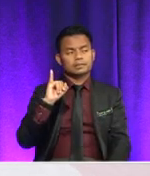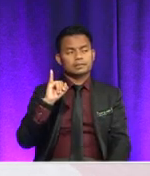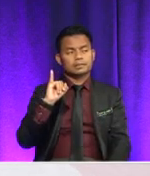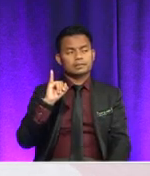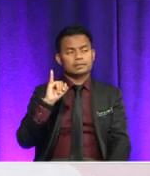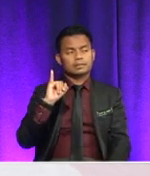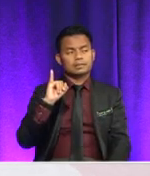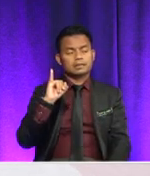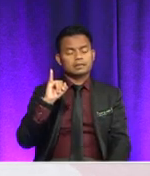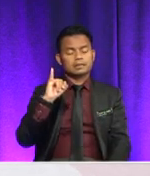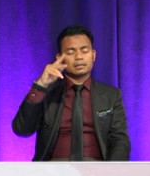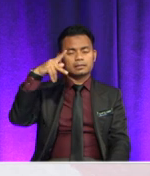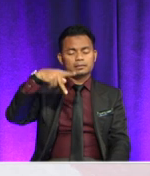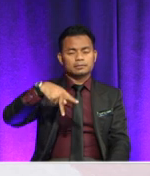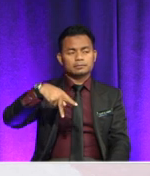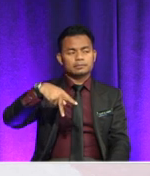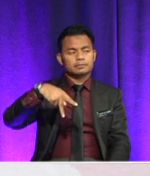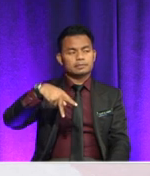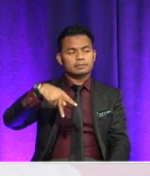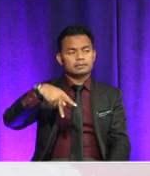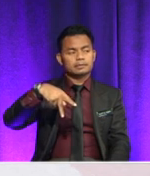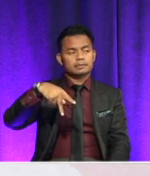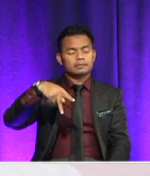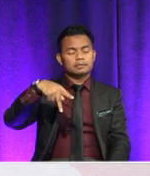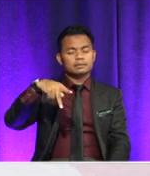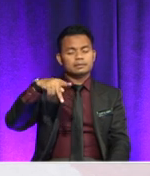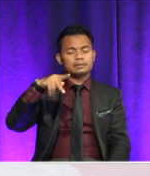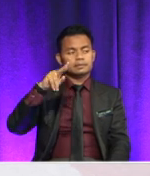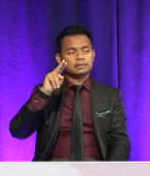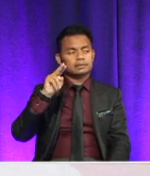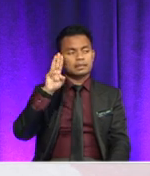Malaysia yang dibeliin